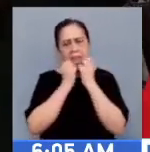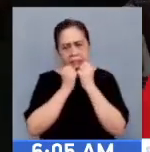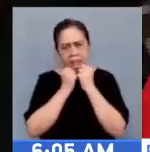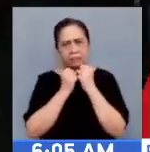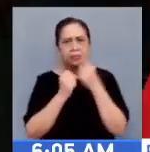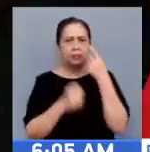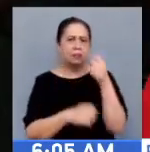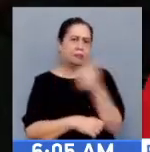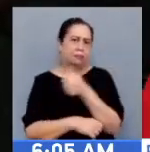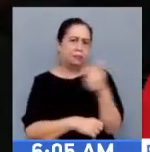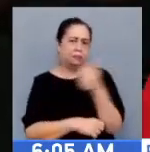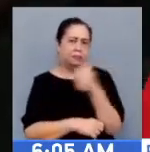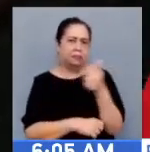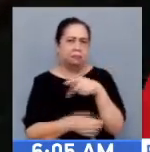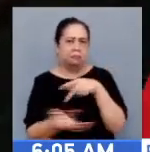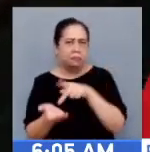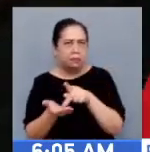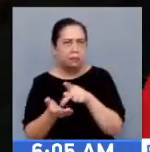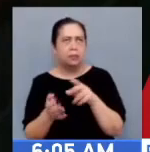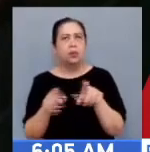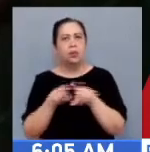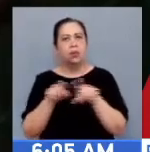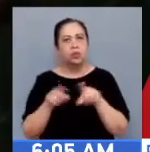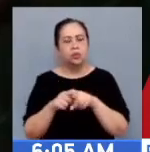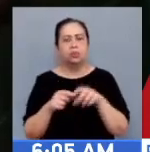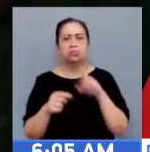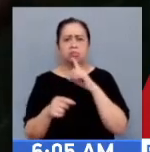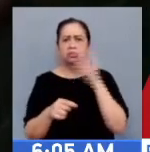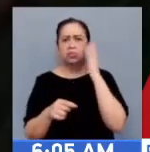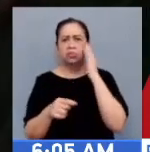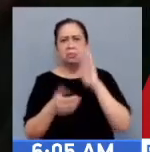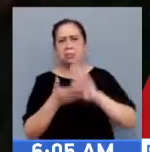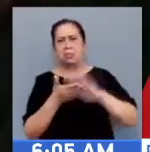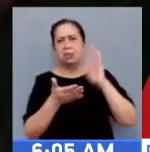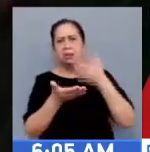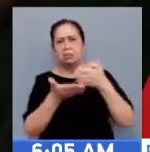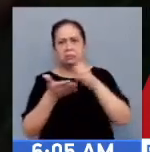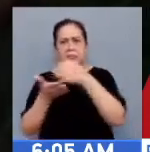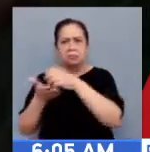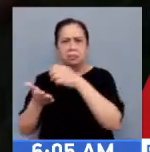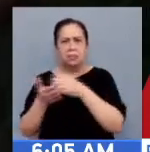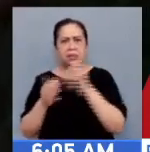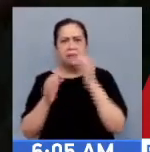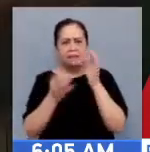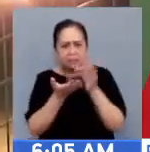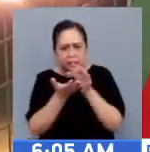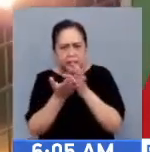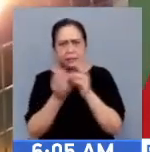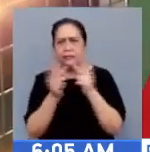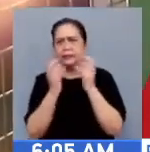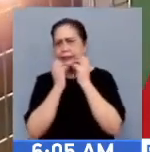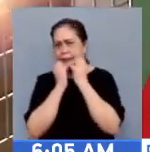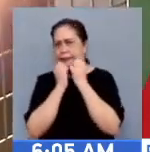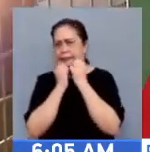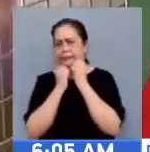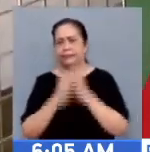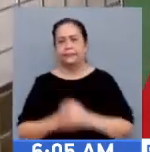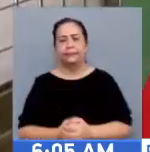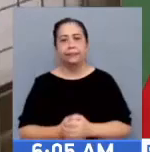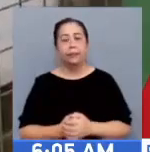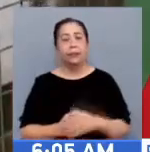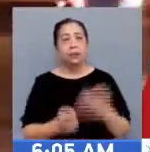and also sa taas din po talaga ng bilihin ngayon. Bawat sentimo is napaka-importante po talaga. Mula noong